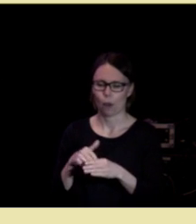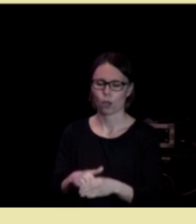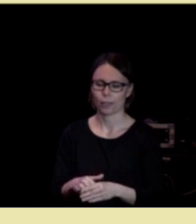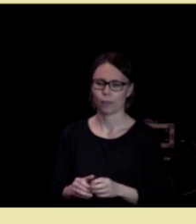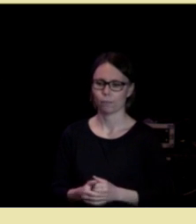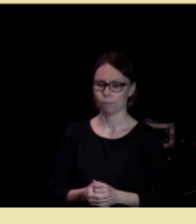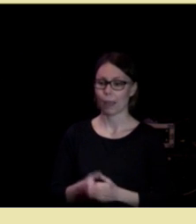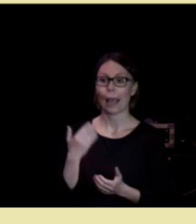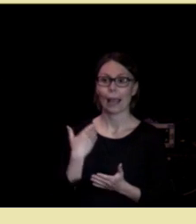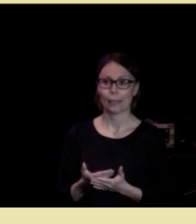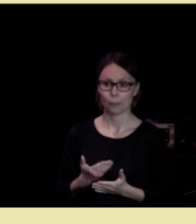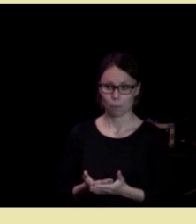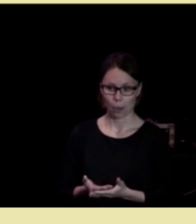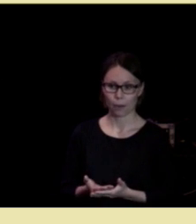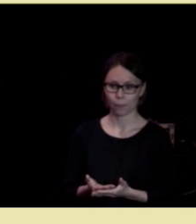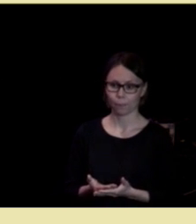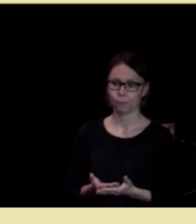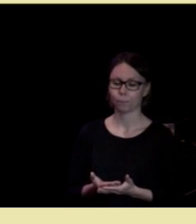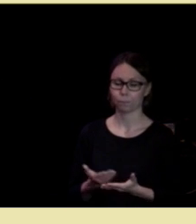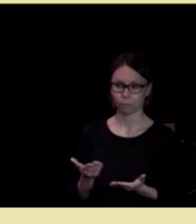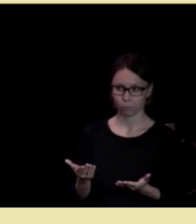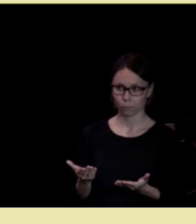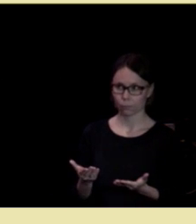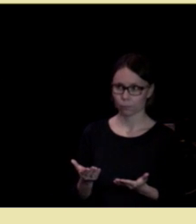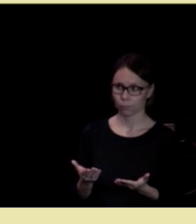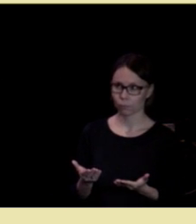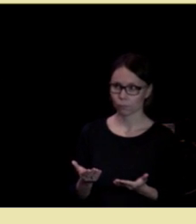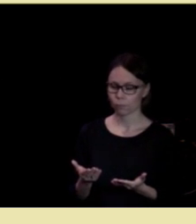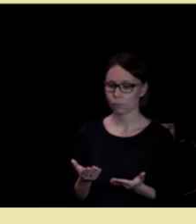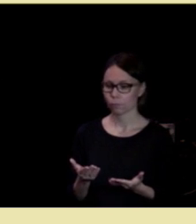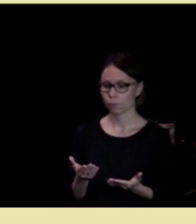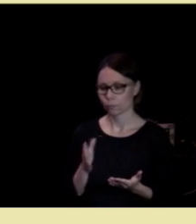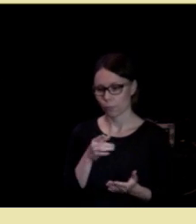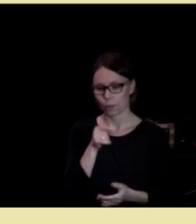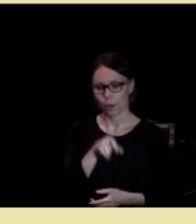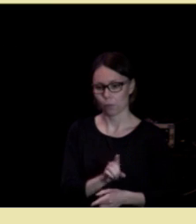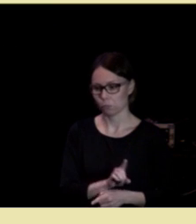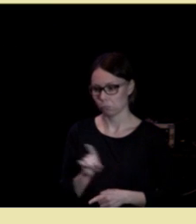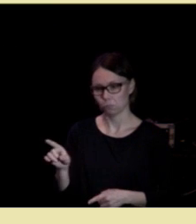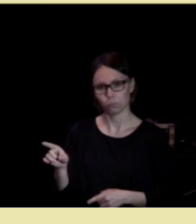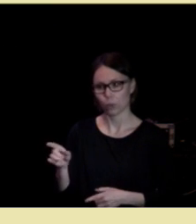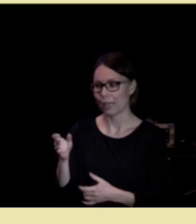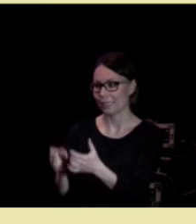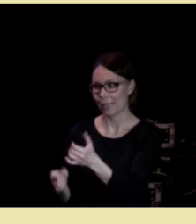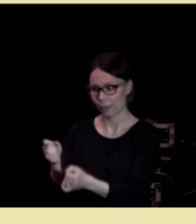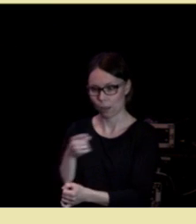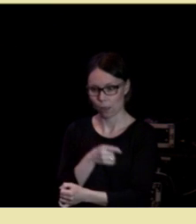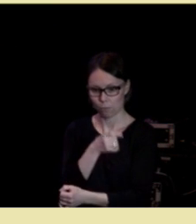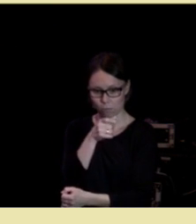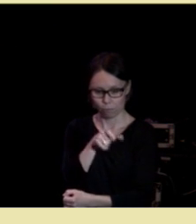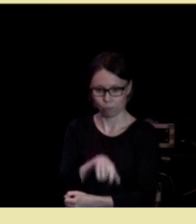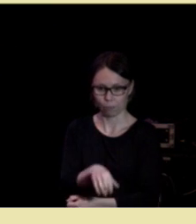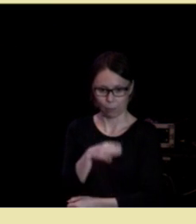For eksempel det at man skulle komme på setra igjen, han som hadde